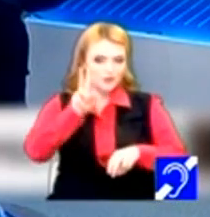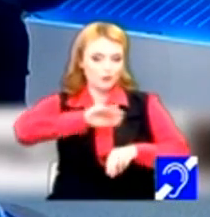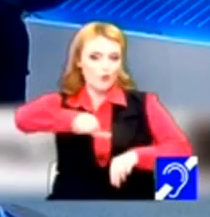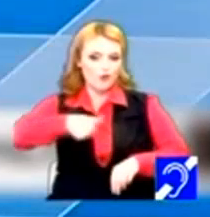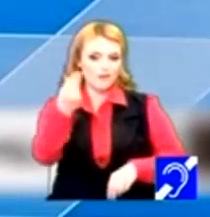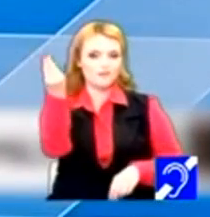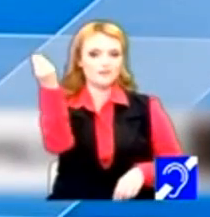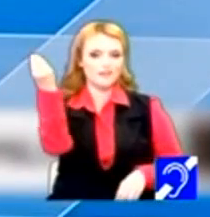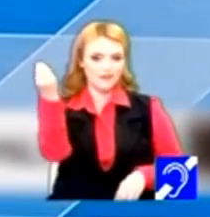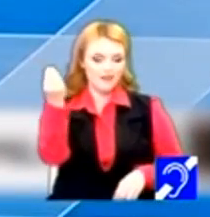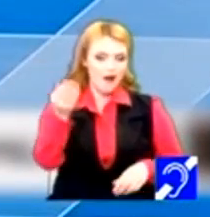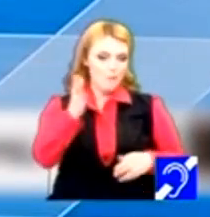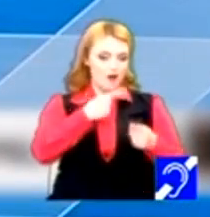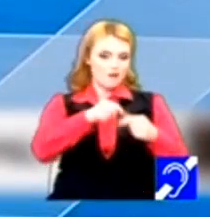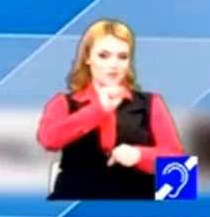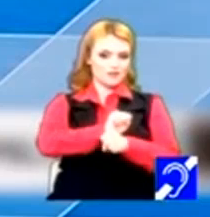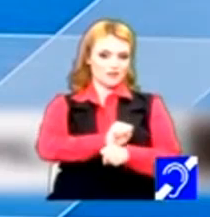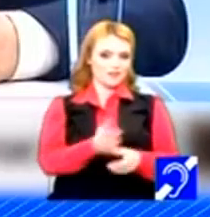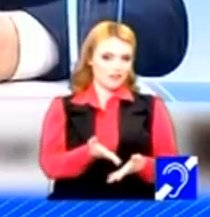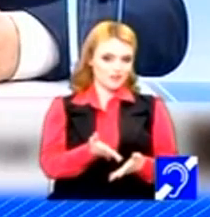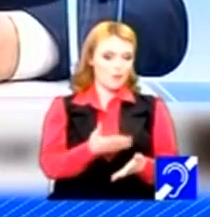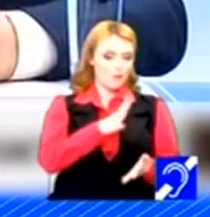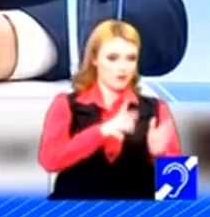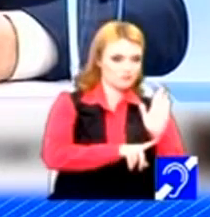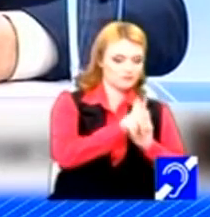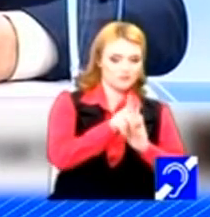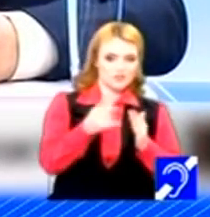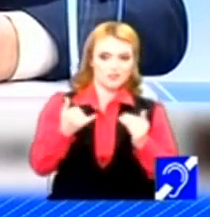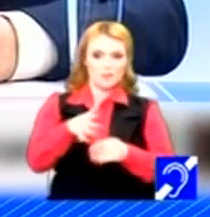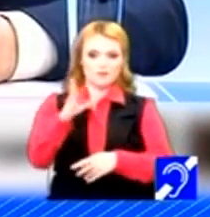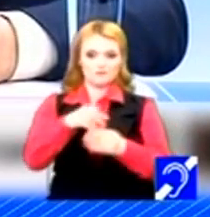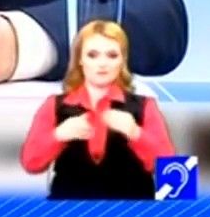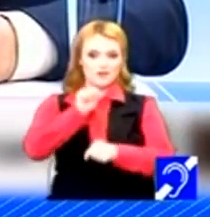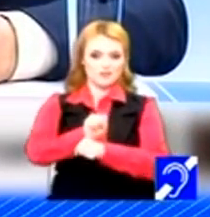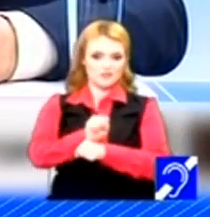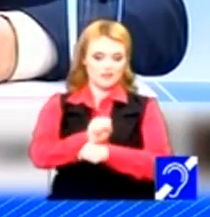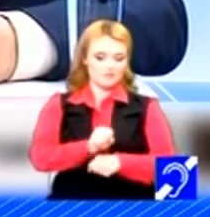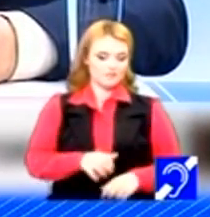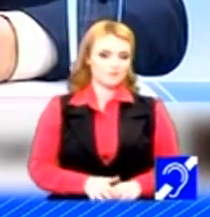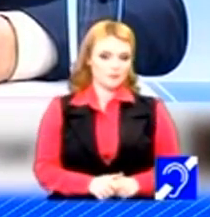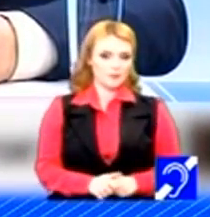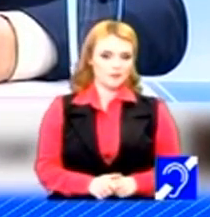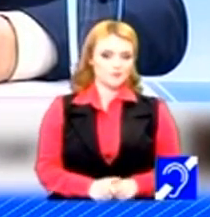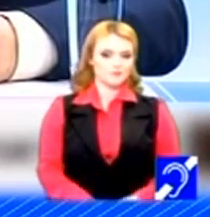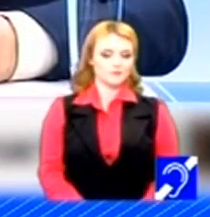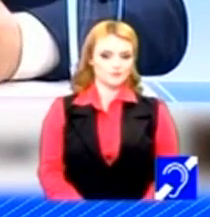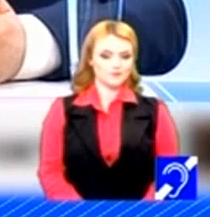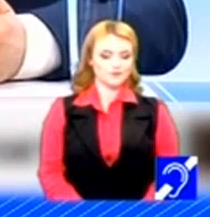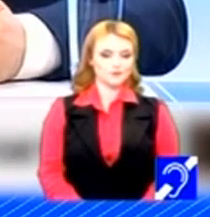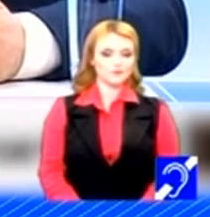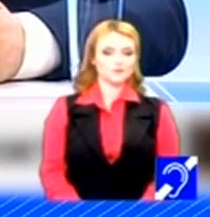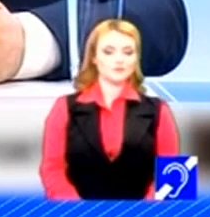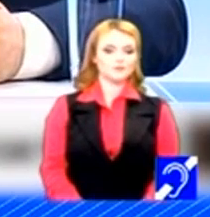media, excelență, s-a reușit să se facă ordine? Aici nu a fost înregistrat progres dorit.